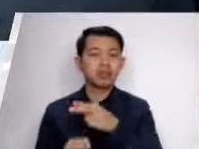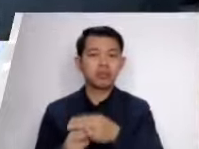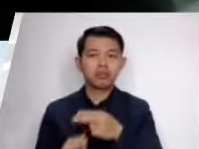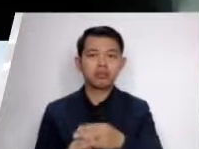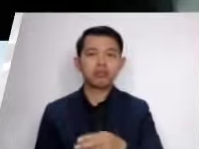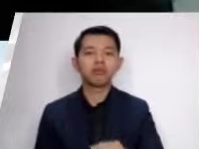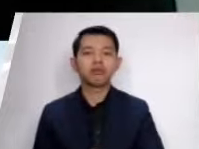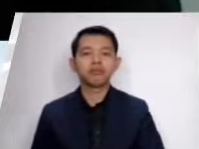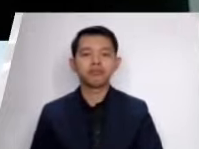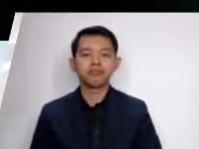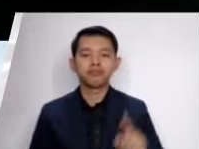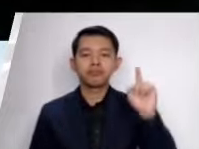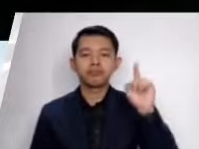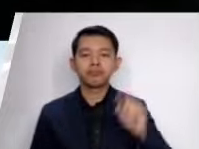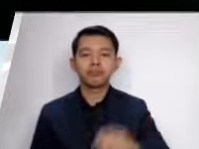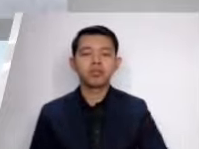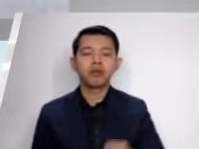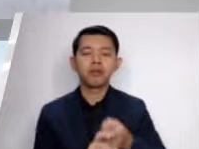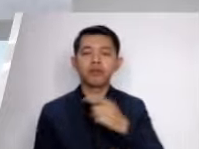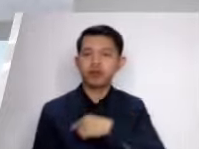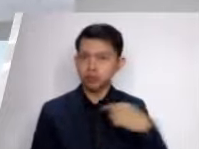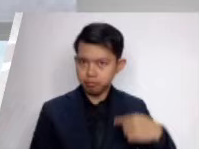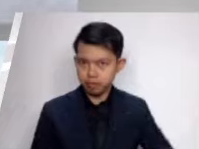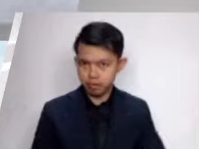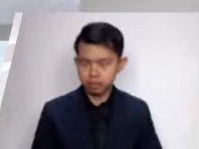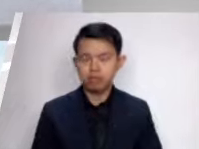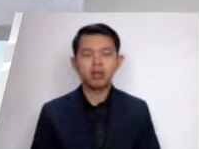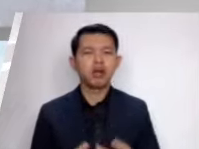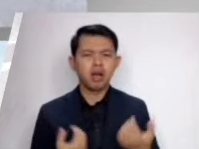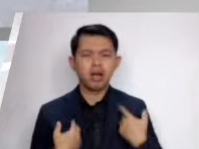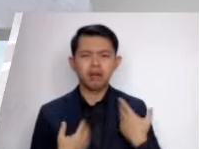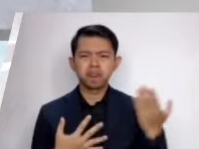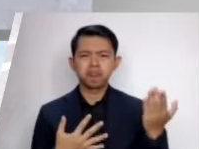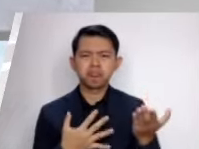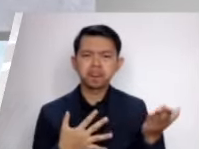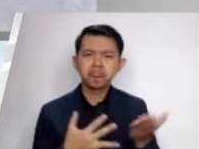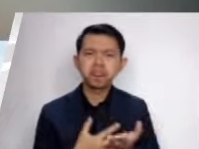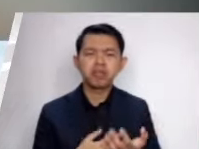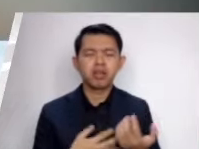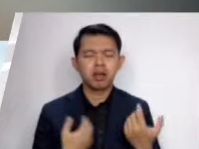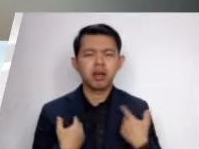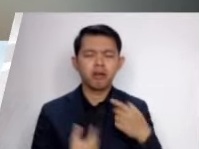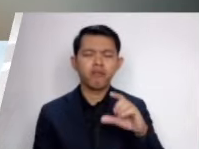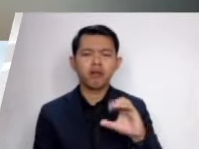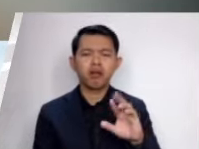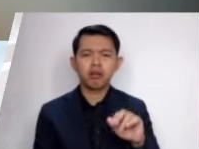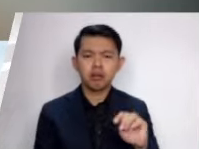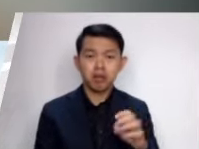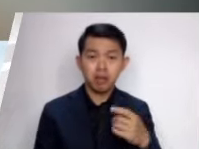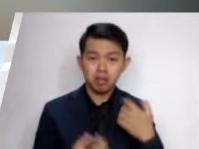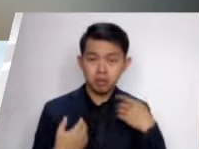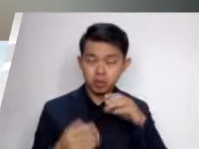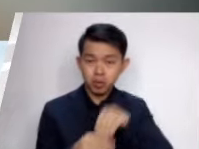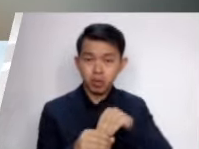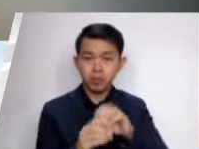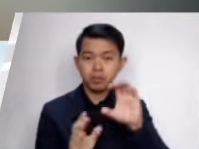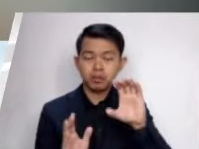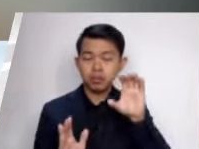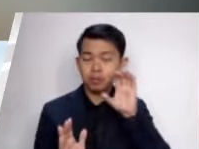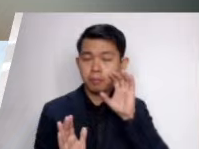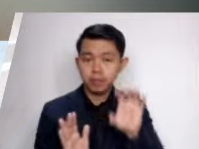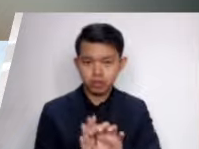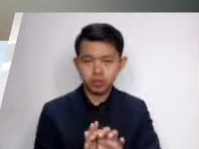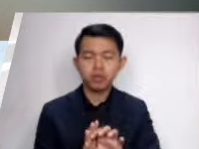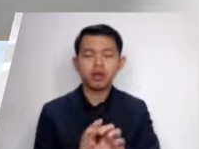China na sangkot sa mga violent crime. May nakita pa nga sa cellphone niyang litrato ng bangkay, pati na litrato ng hepe ng PAOK na si